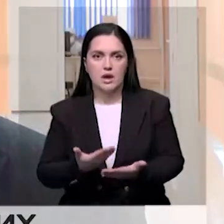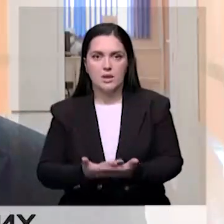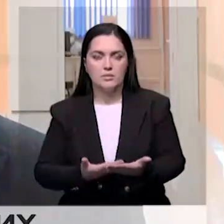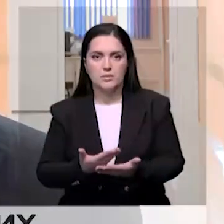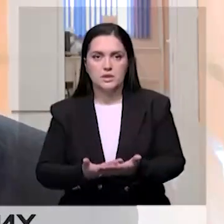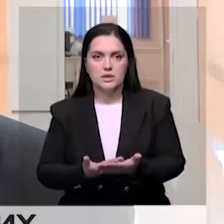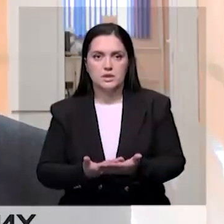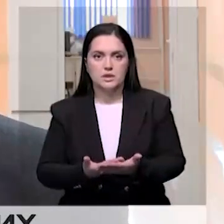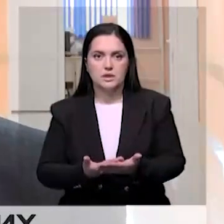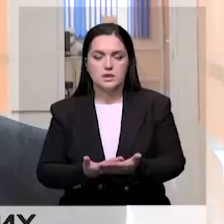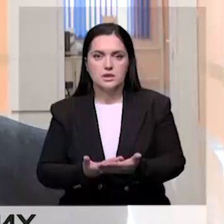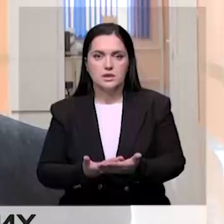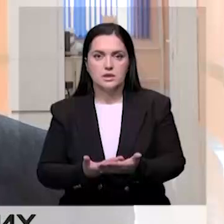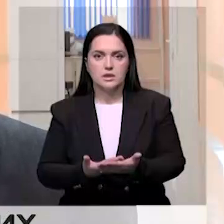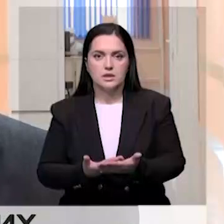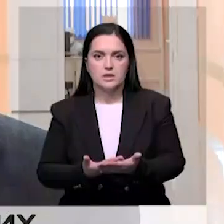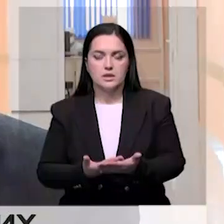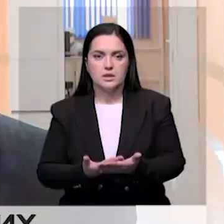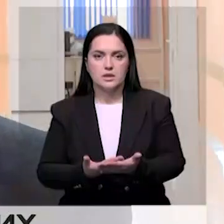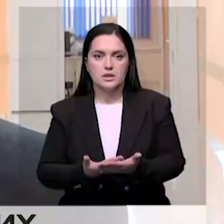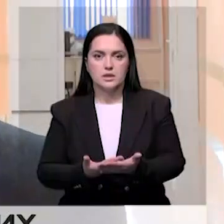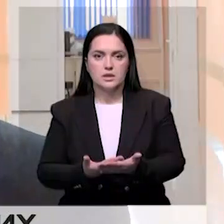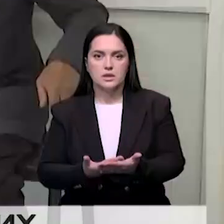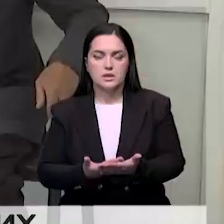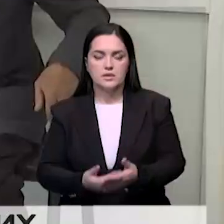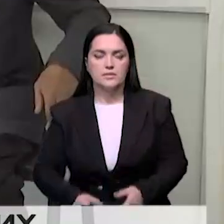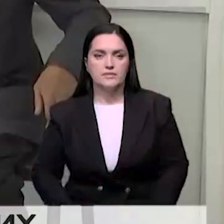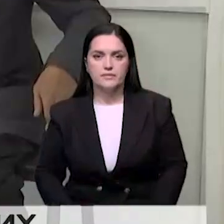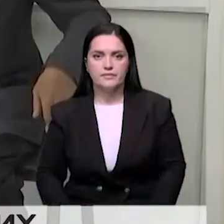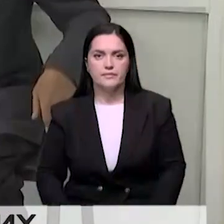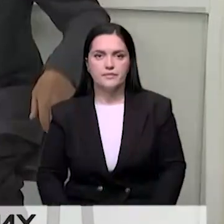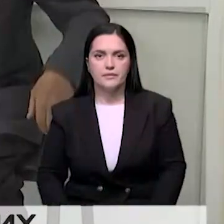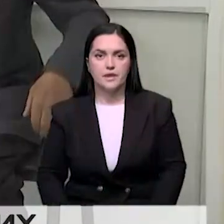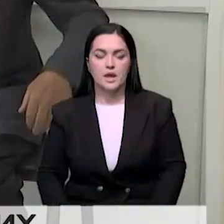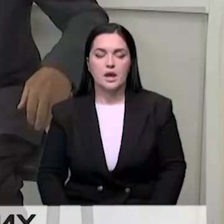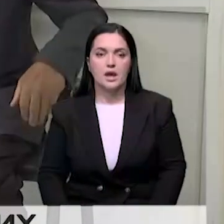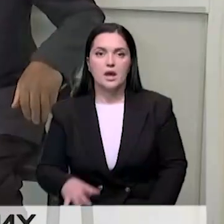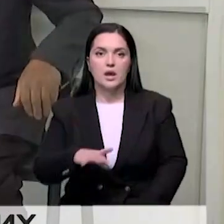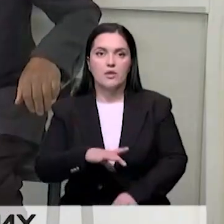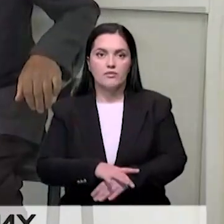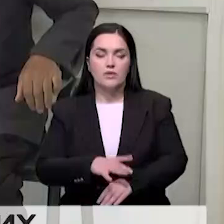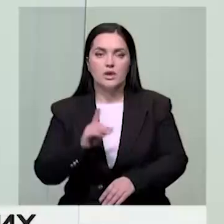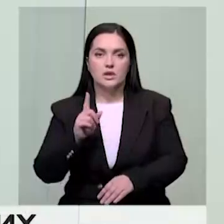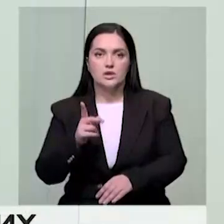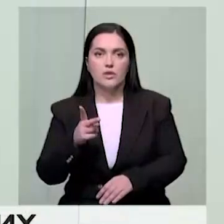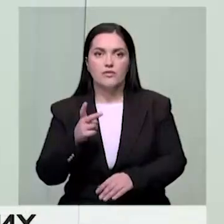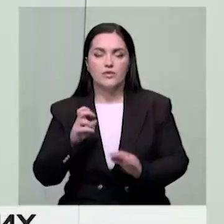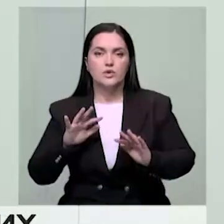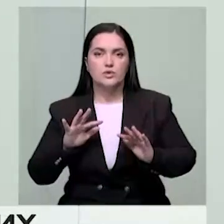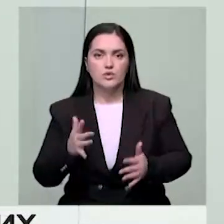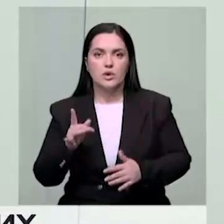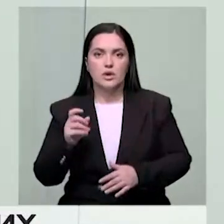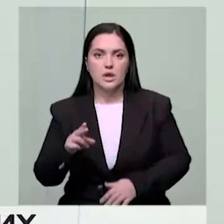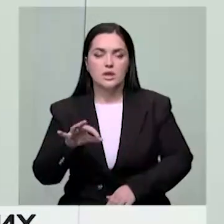диагностику первичного проявления онкологических заболеваний. Только с начала года в регионе выявили свыше 1200 случаев